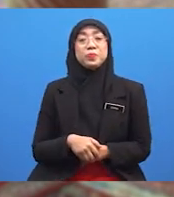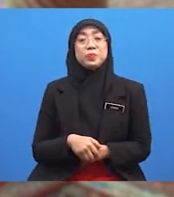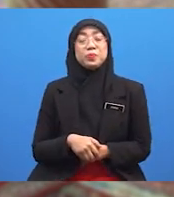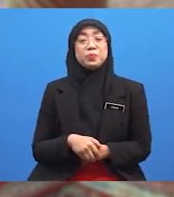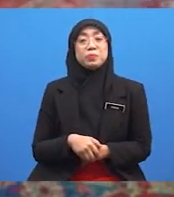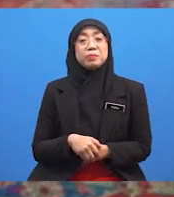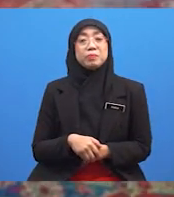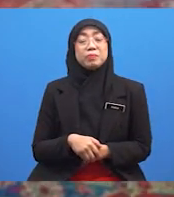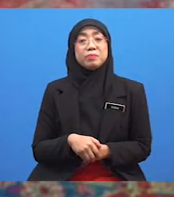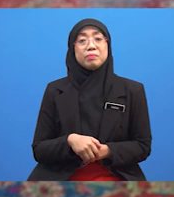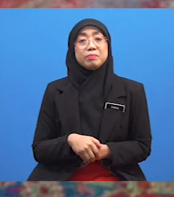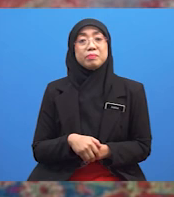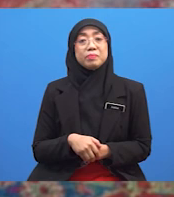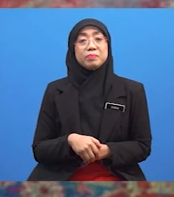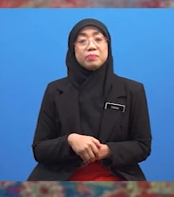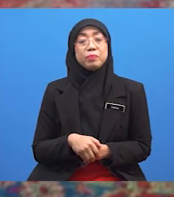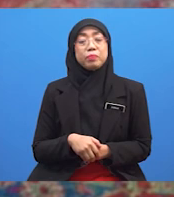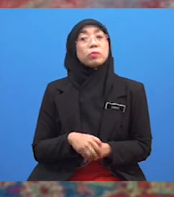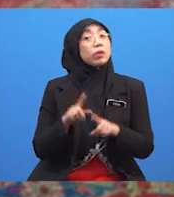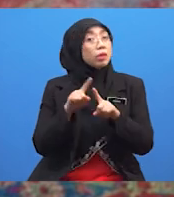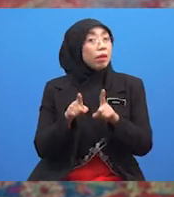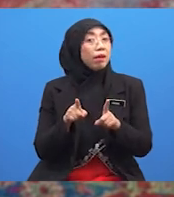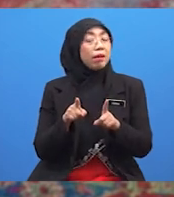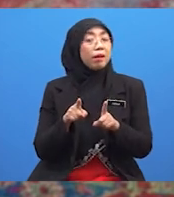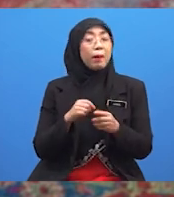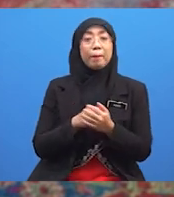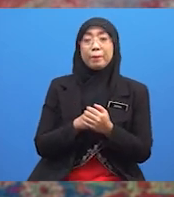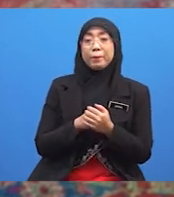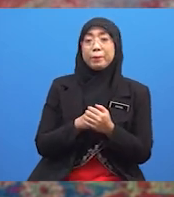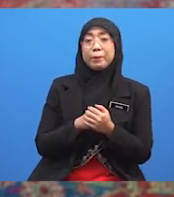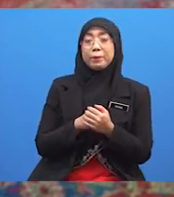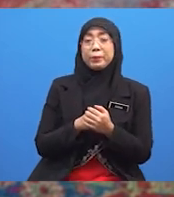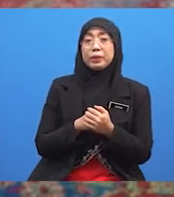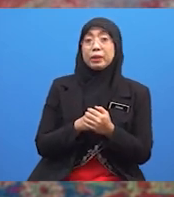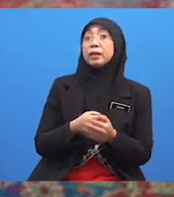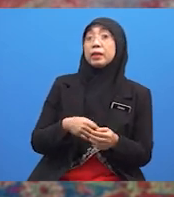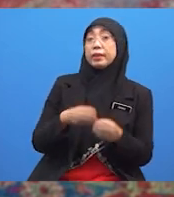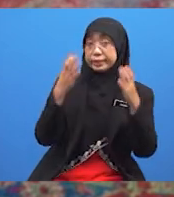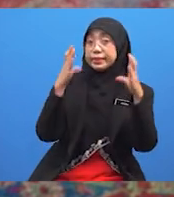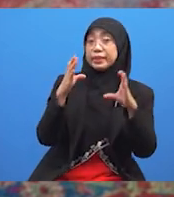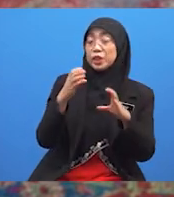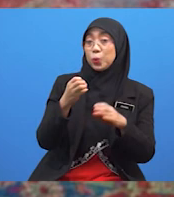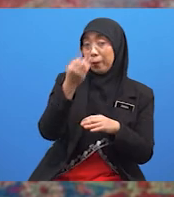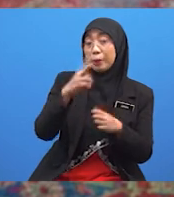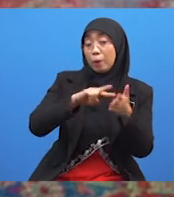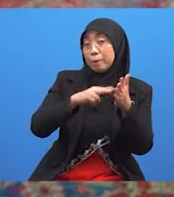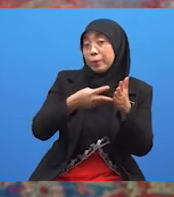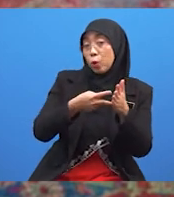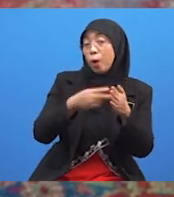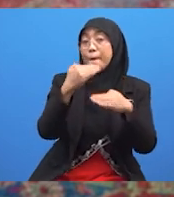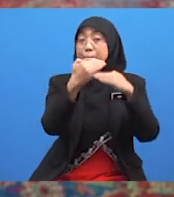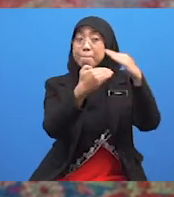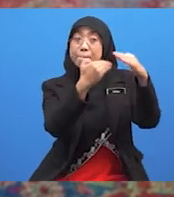Lumpur. Tetapi sebelum itu molek kiranya cikgu jelaskan maksud pembangunan